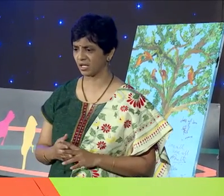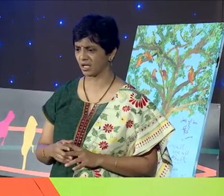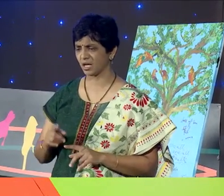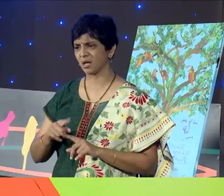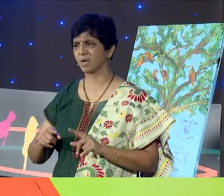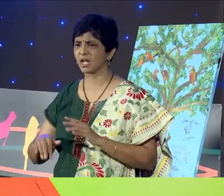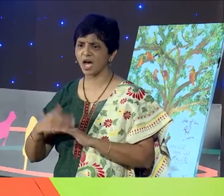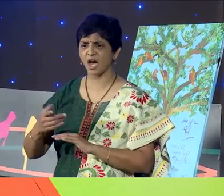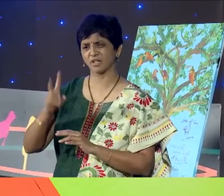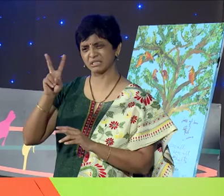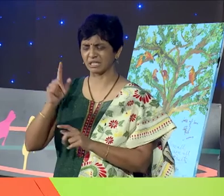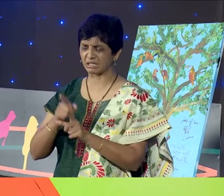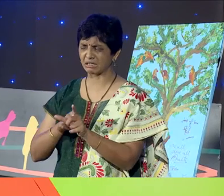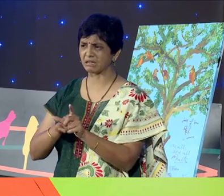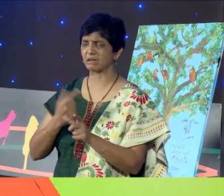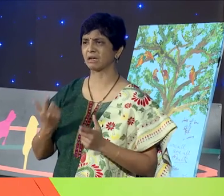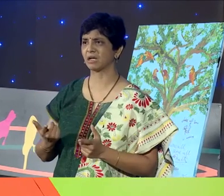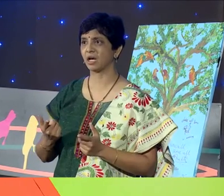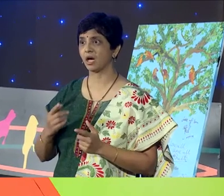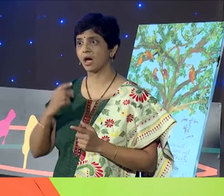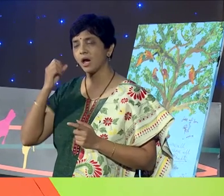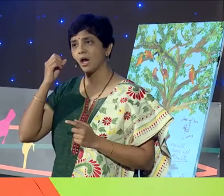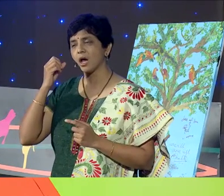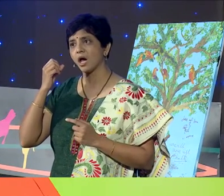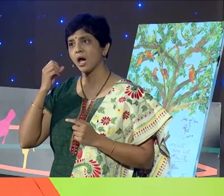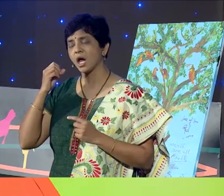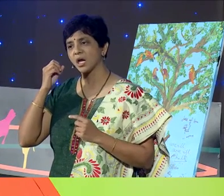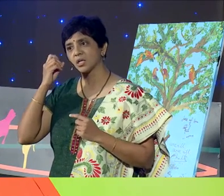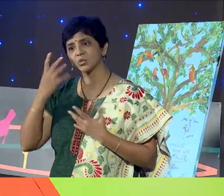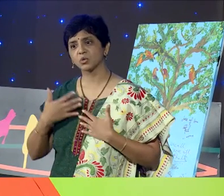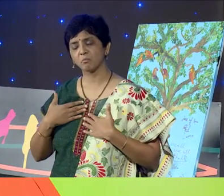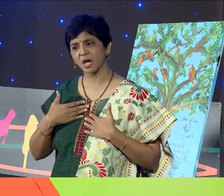और सेकेंड ईयर के दौरान समझ में आया माँ को ब्लड कैंसर है।